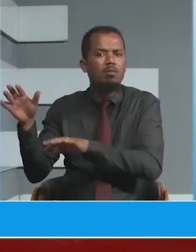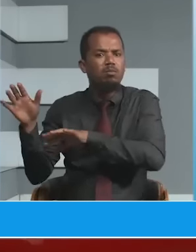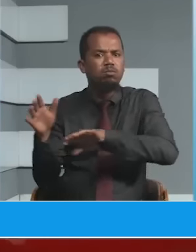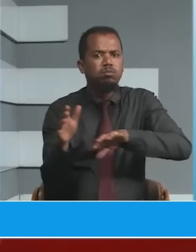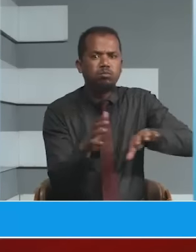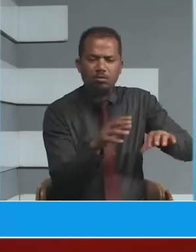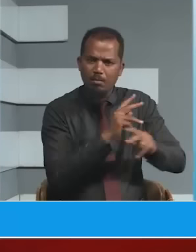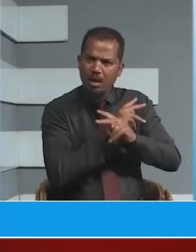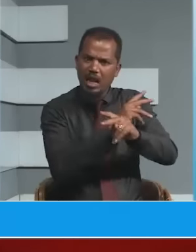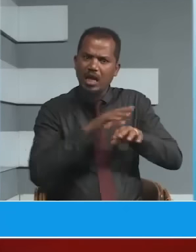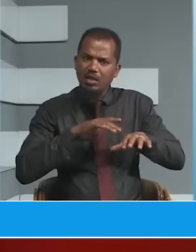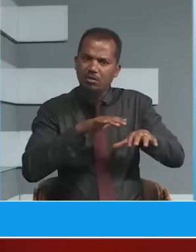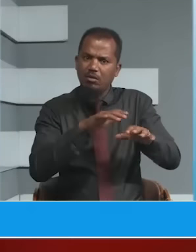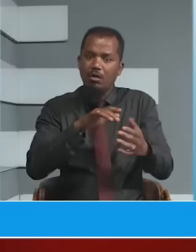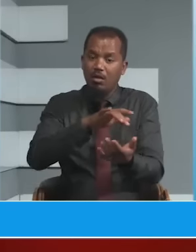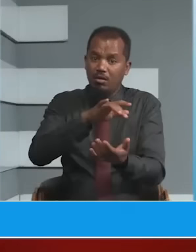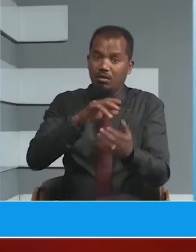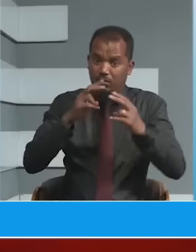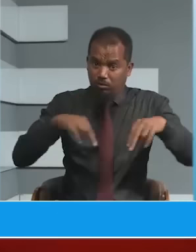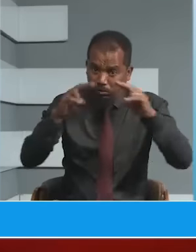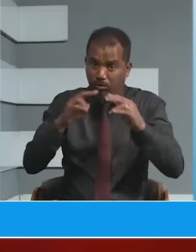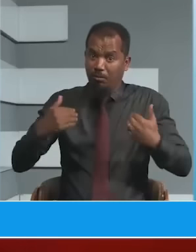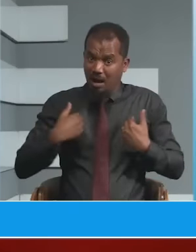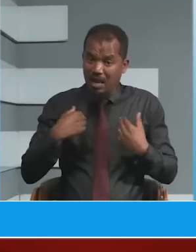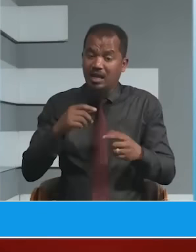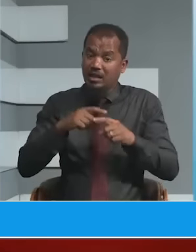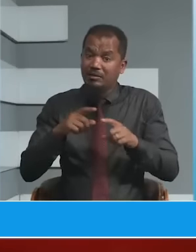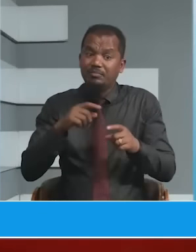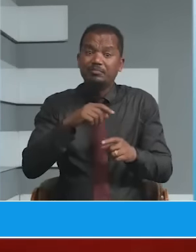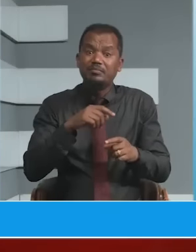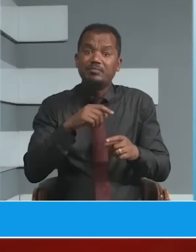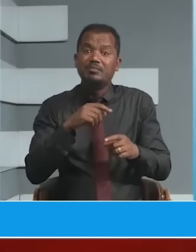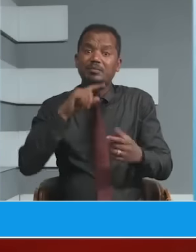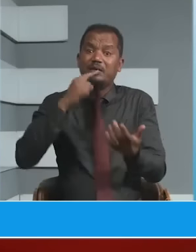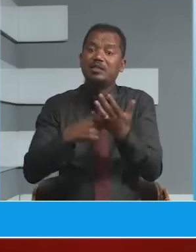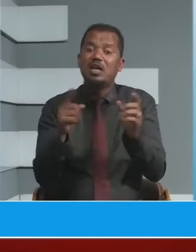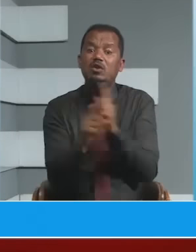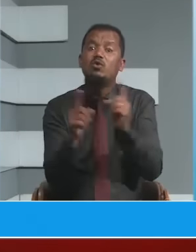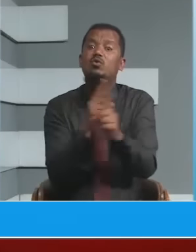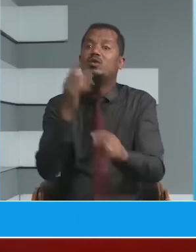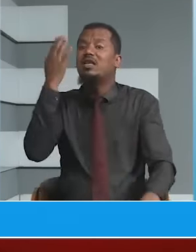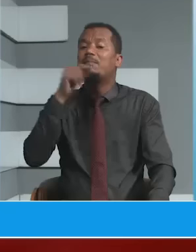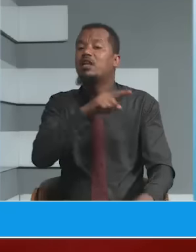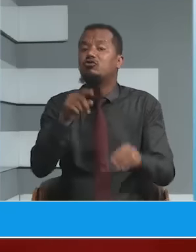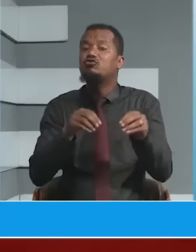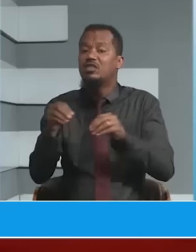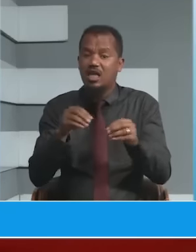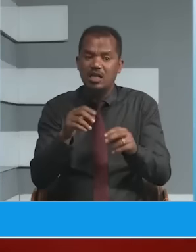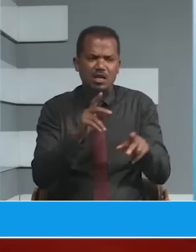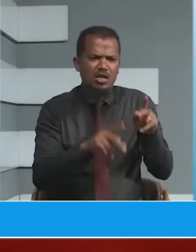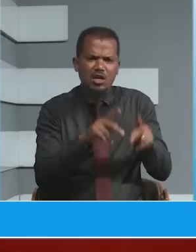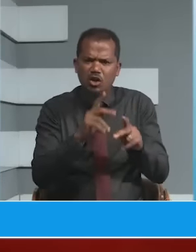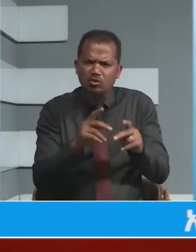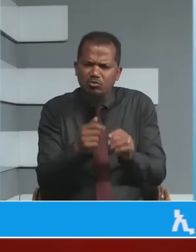ማስተጋጀት ጀመሩ። ከሰዓት መከላከያ ሰራዊት ማለት ከተማ ላይ ፌደራል ፖሊስ ማለት ከህብረተሰቡ ጋር በመቀናጀት መረጃ ልውውጥ ነበር ማለት ነው። እነሱን ቅስቀሳ